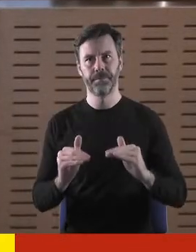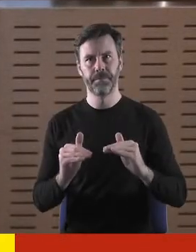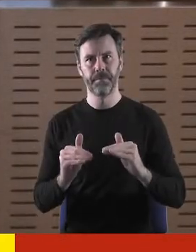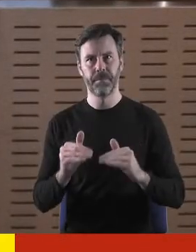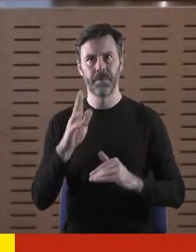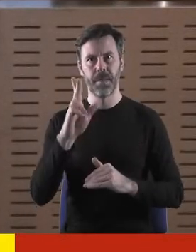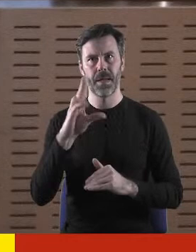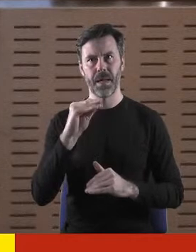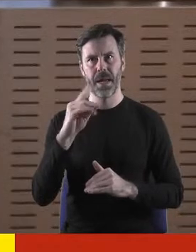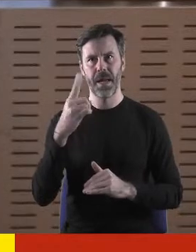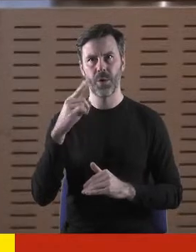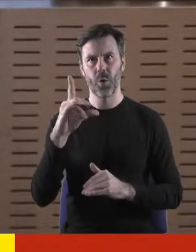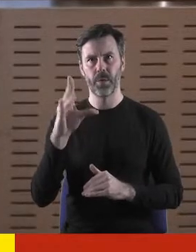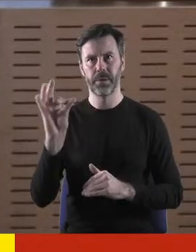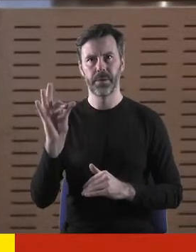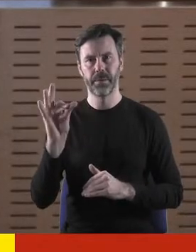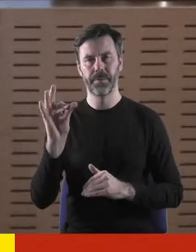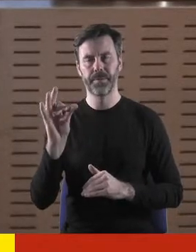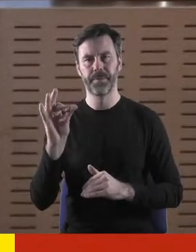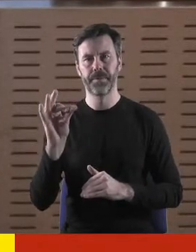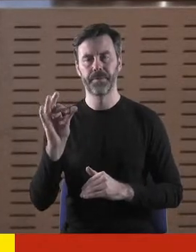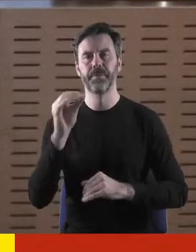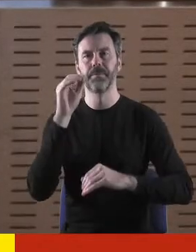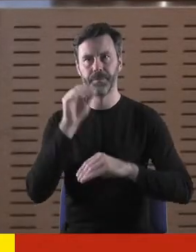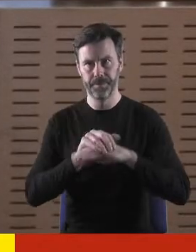Edward Kiedos. Za.